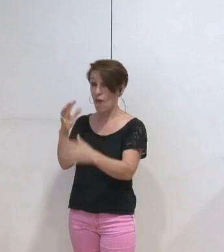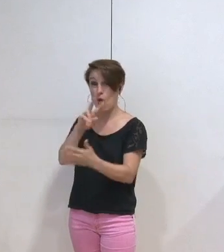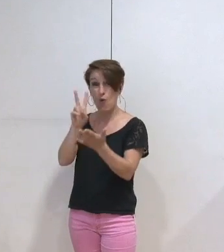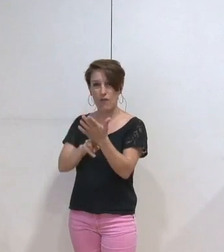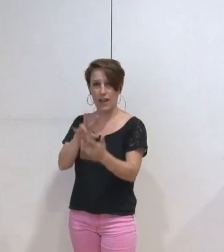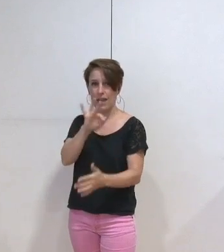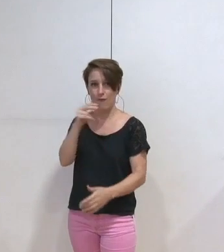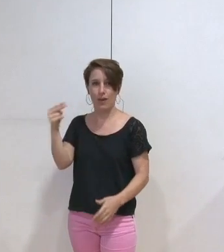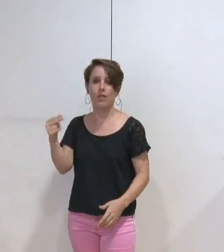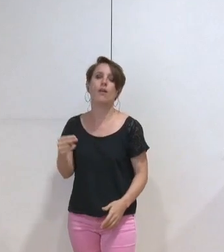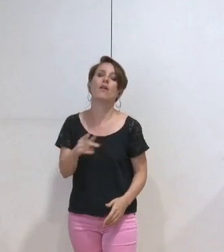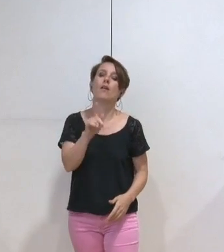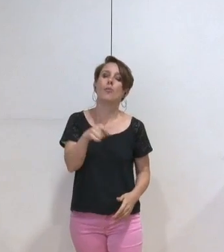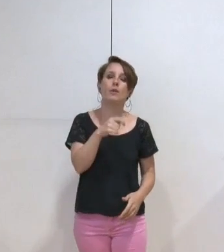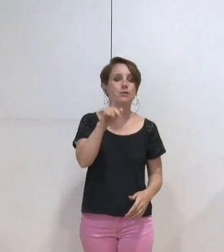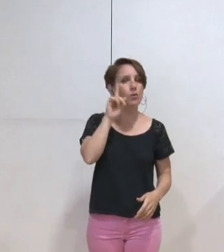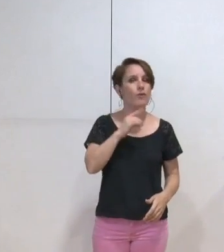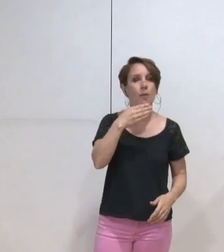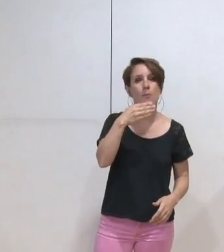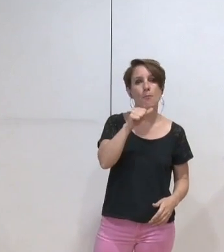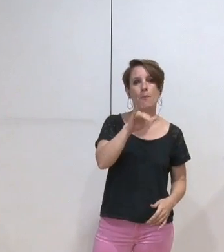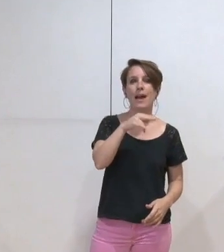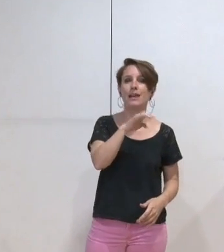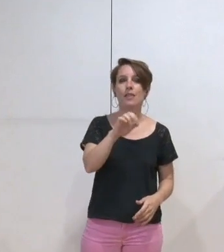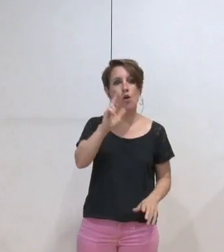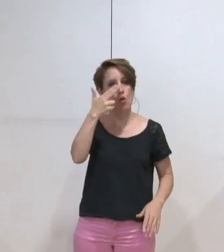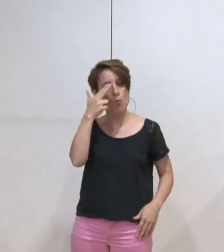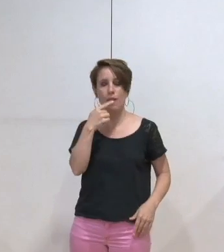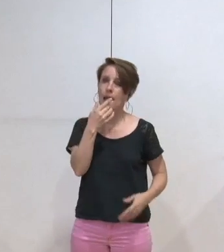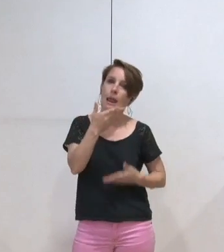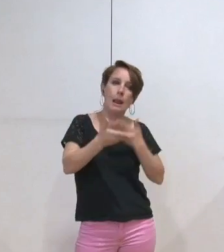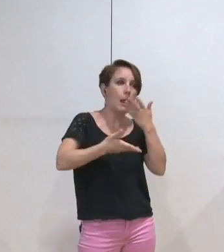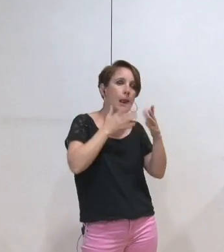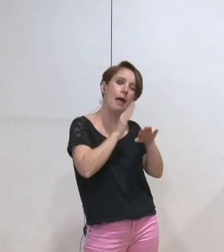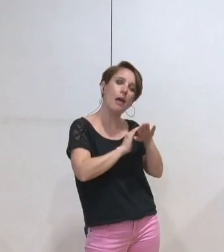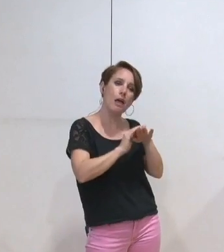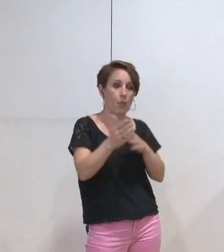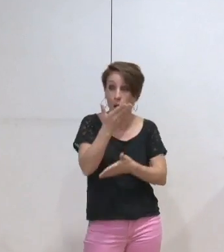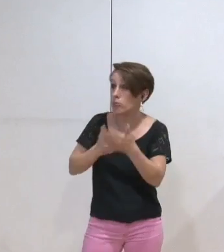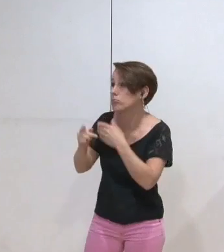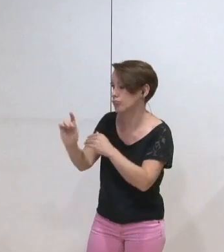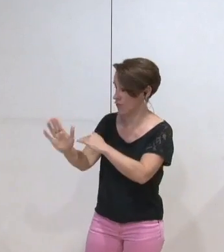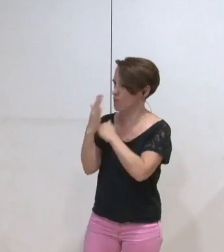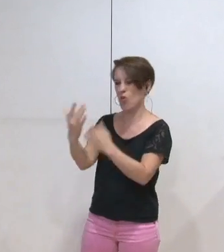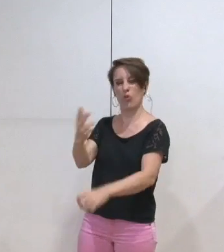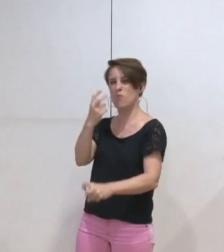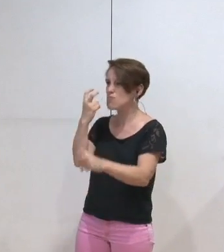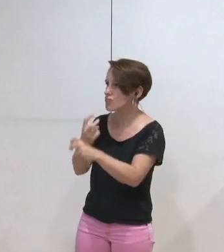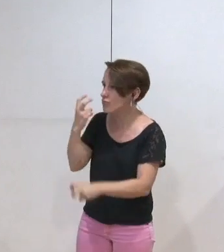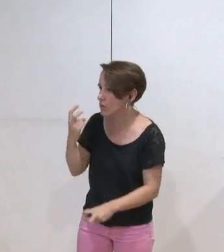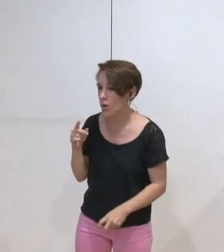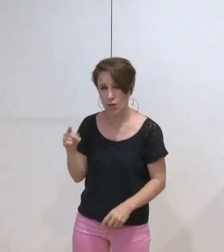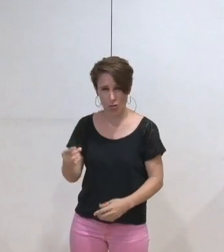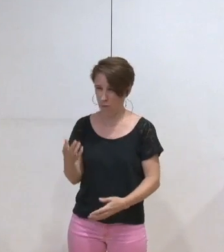discours policés que Marine Le Pen tient à la télévision au travers de vos discours des propos choquants sont régulièrement constatés